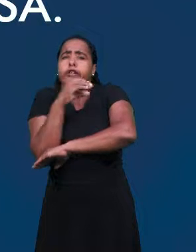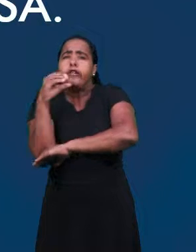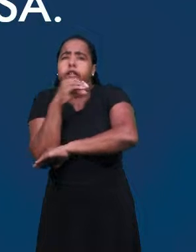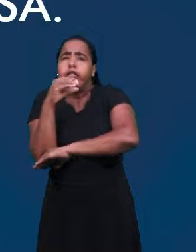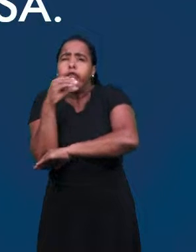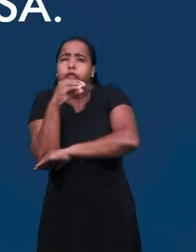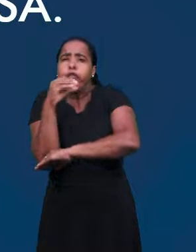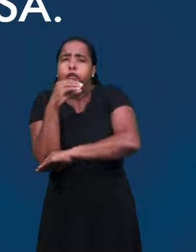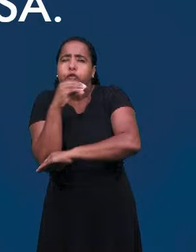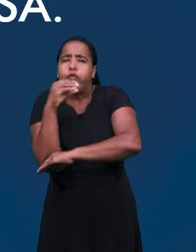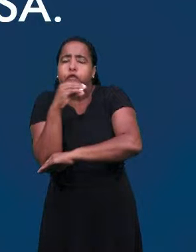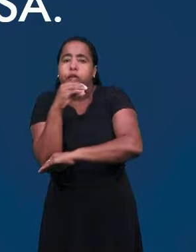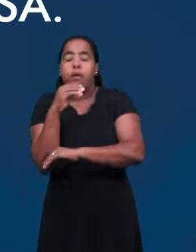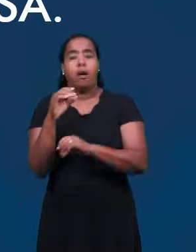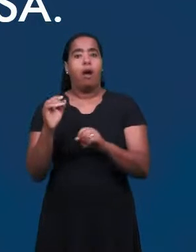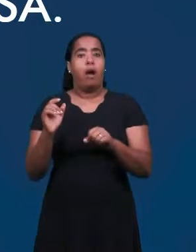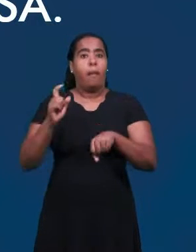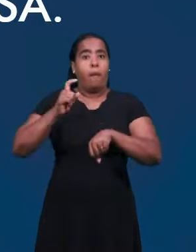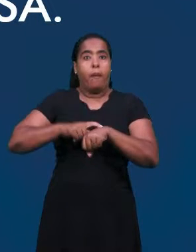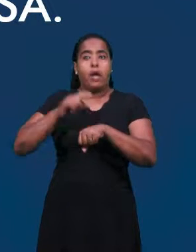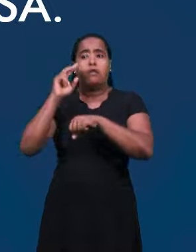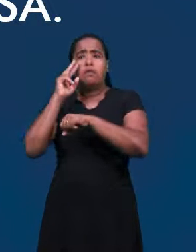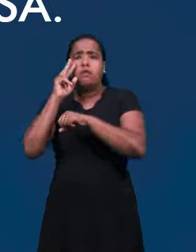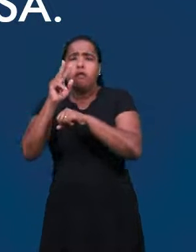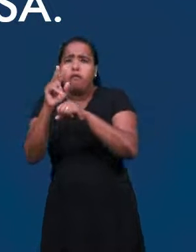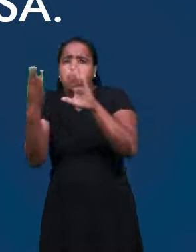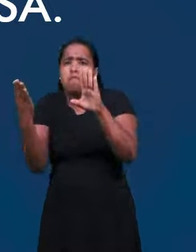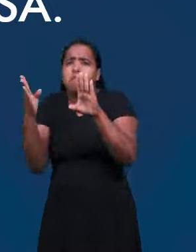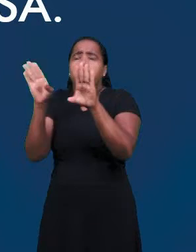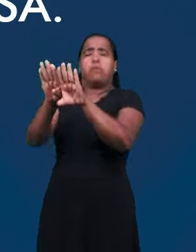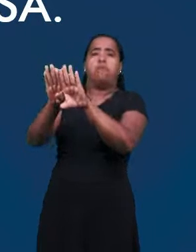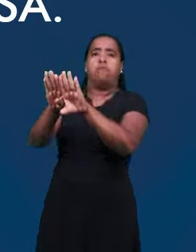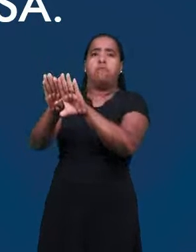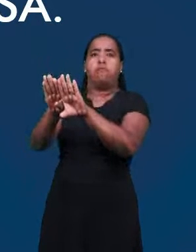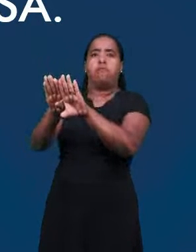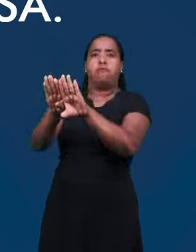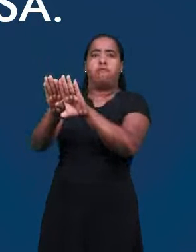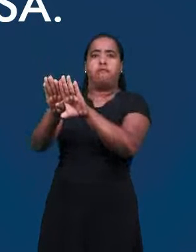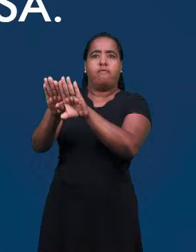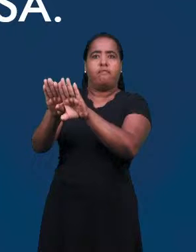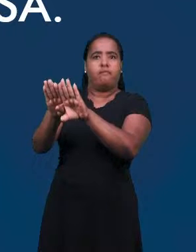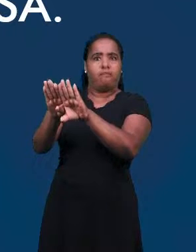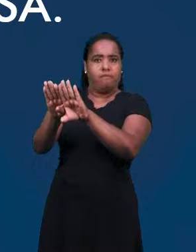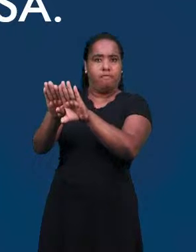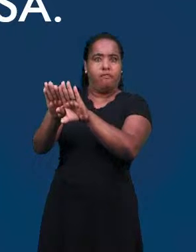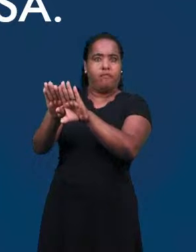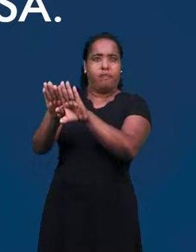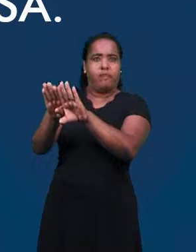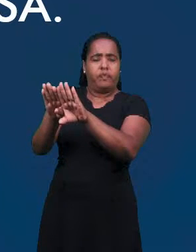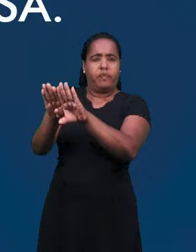стоят, пусть замыкают и запирают двери.